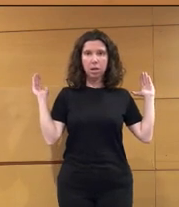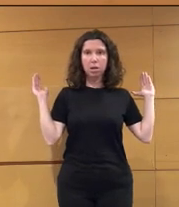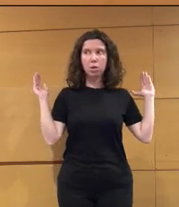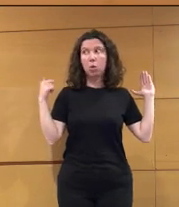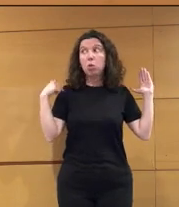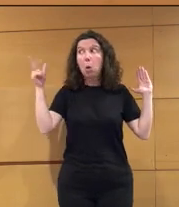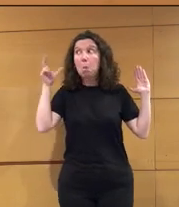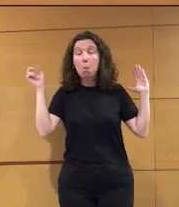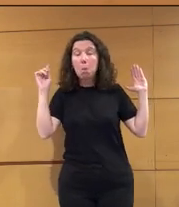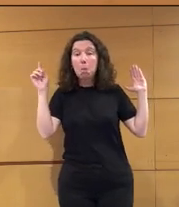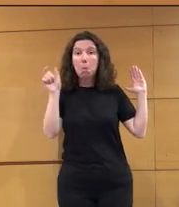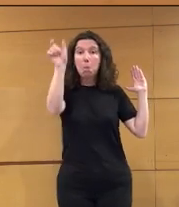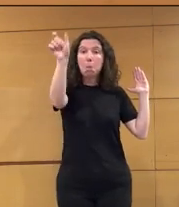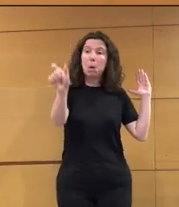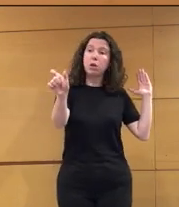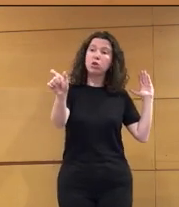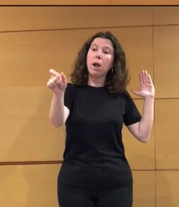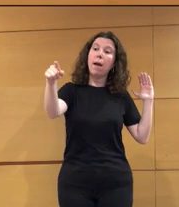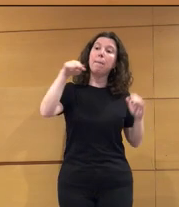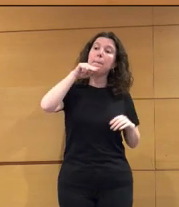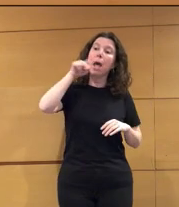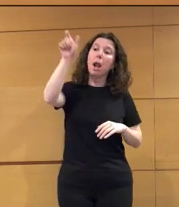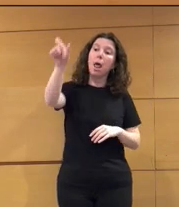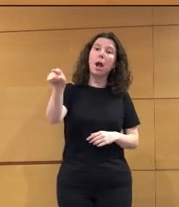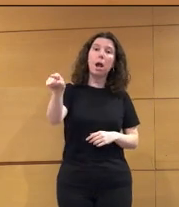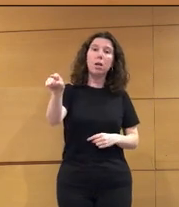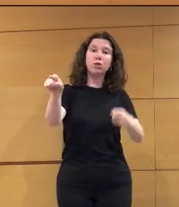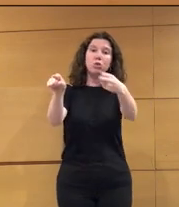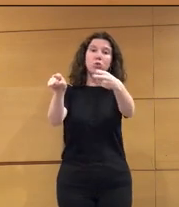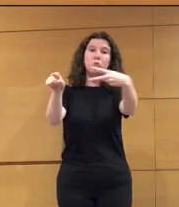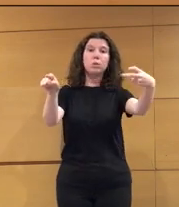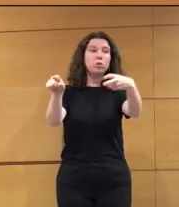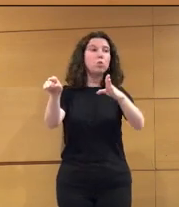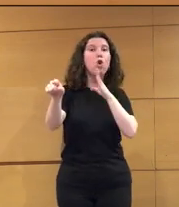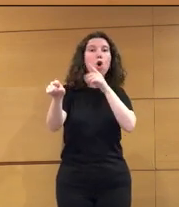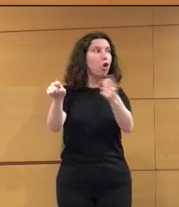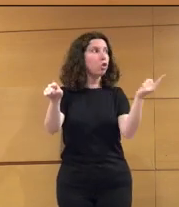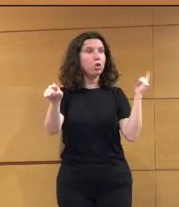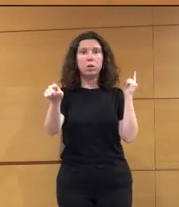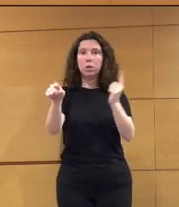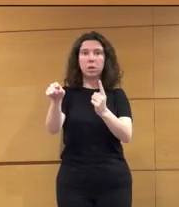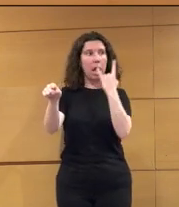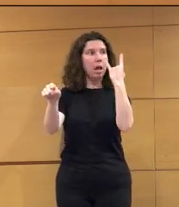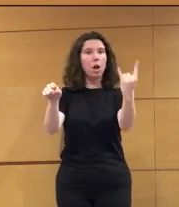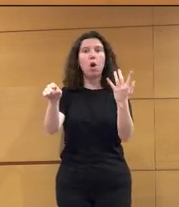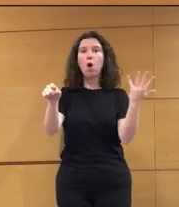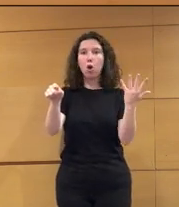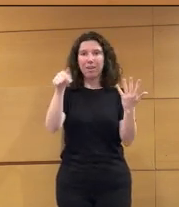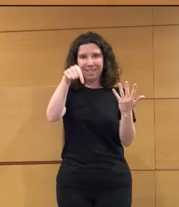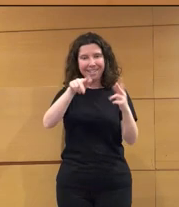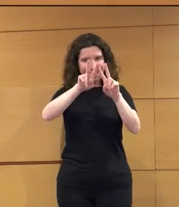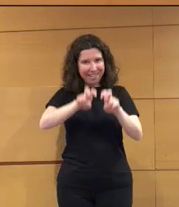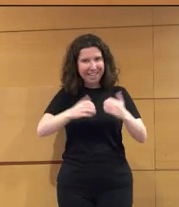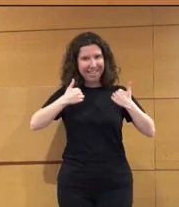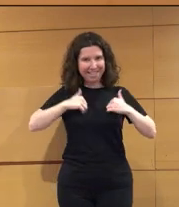parlant. On posem el subtítol i com guiem l'atenció cap allà. Tot això ho hem investigat, per tant, es tracta de tota